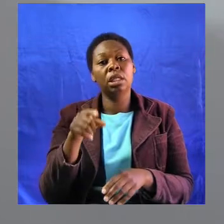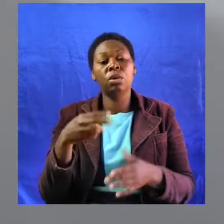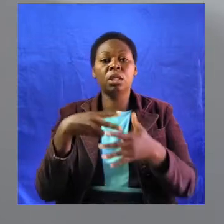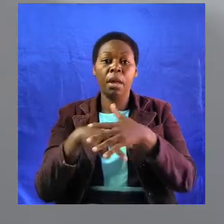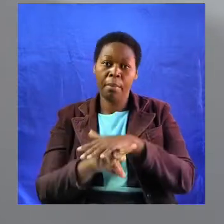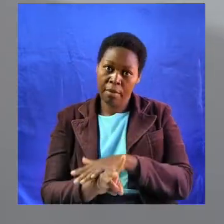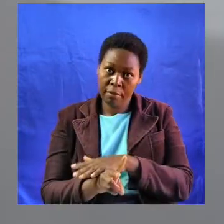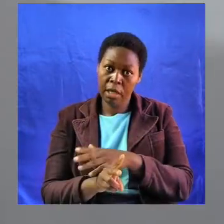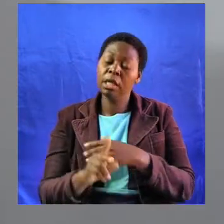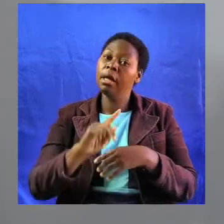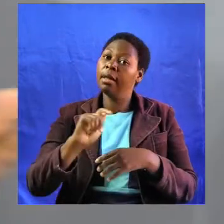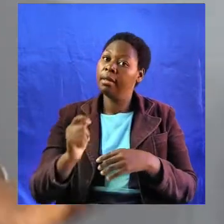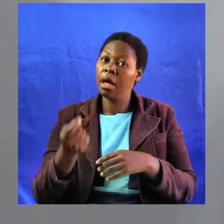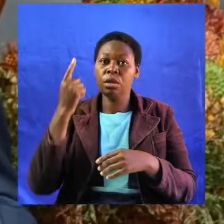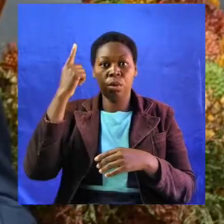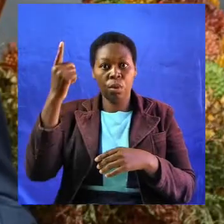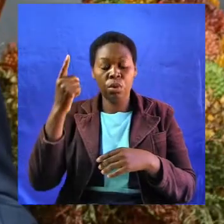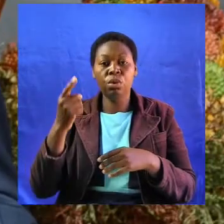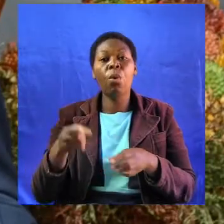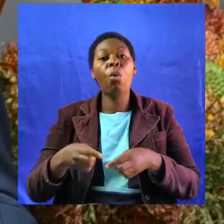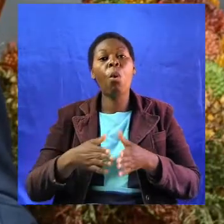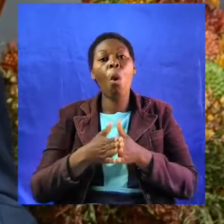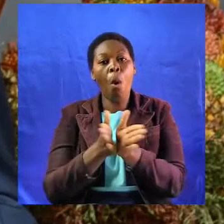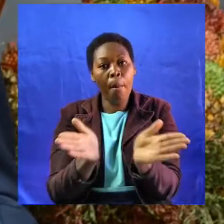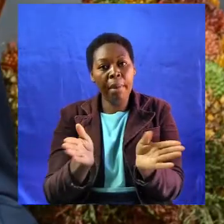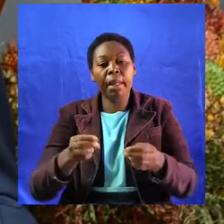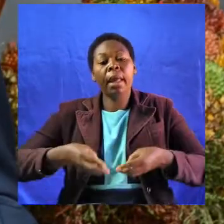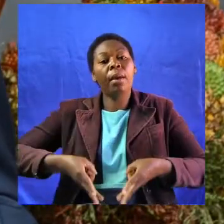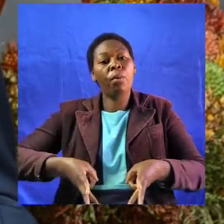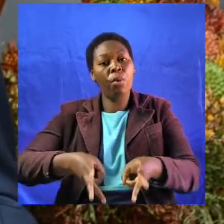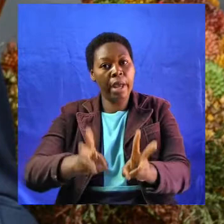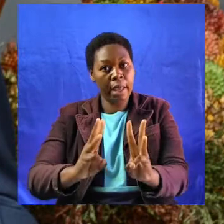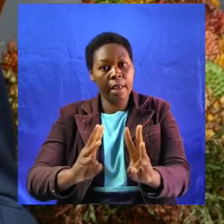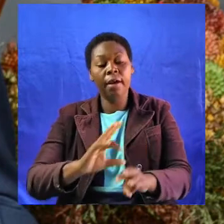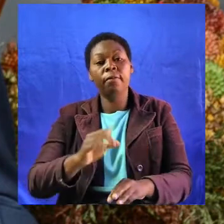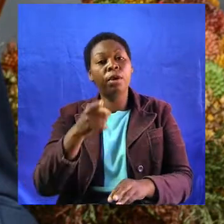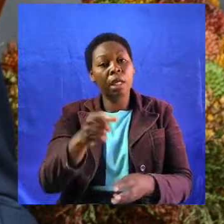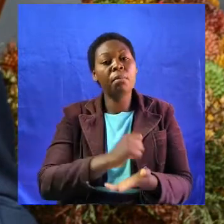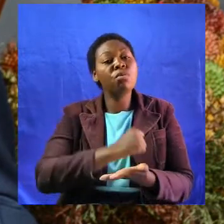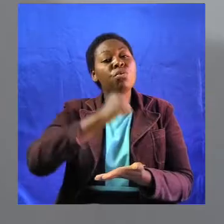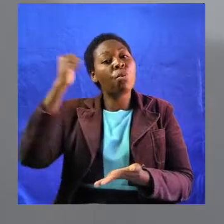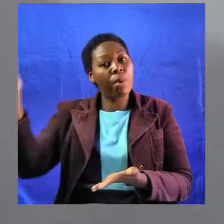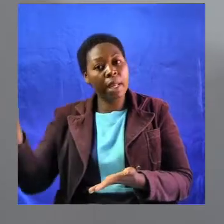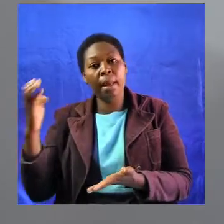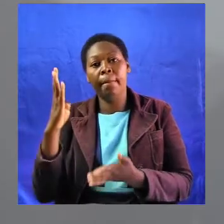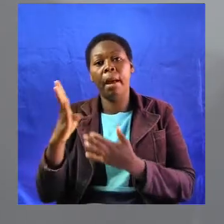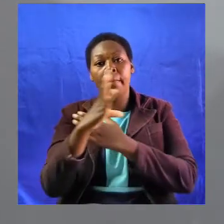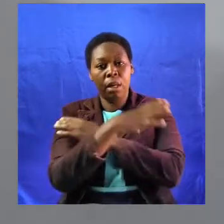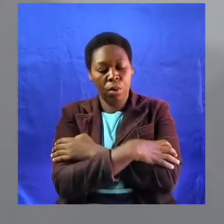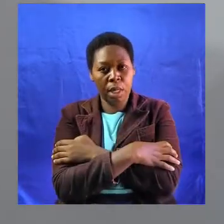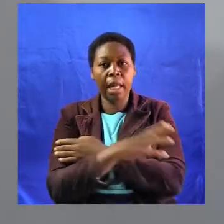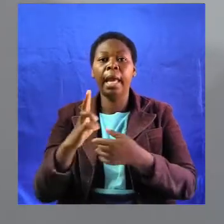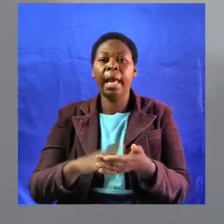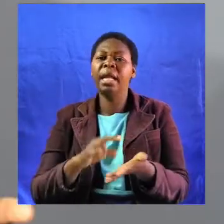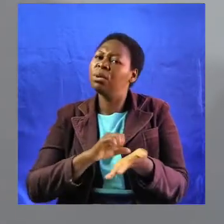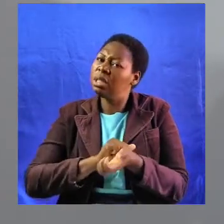kuti Mwari aizofano mukurira nzira yekuti vagone kukunda nekuparadza Babylon. Saka ndopari